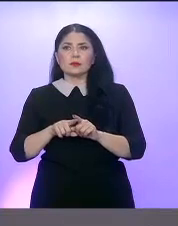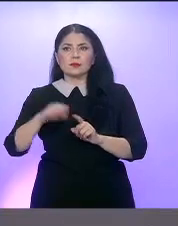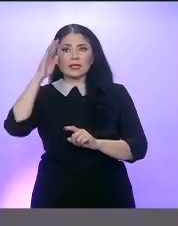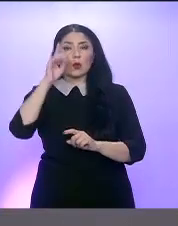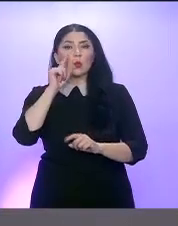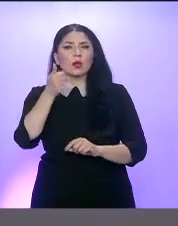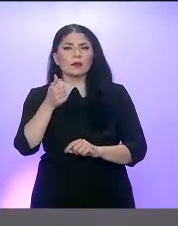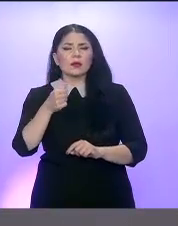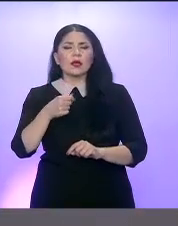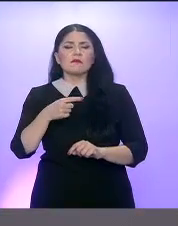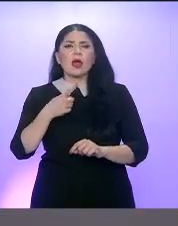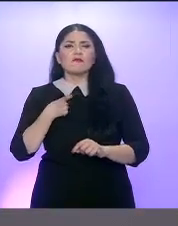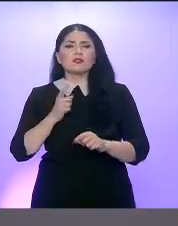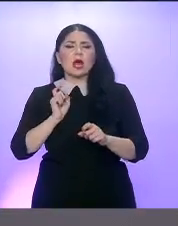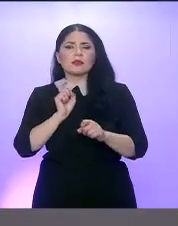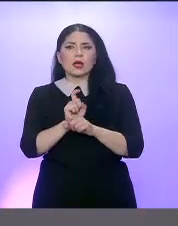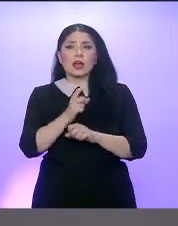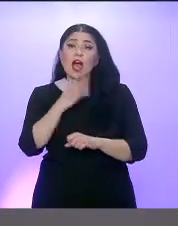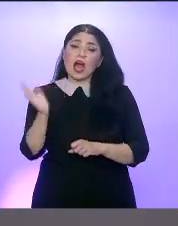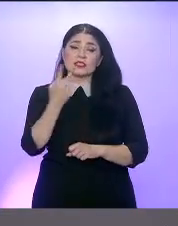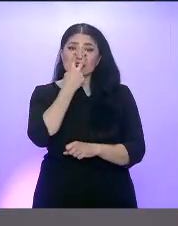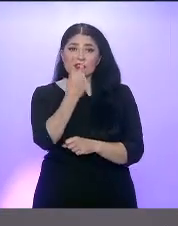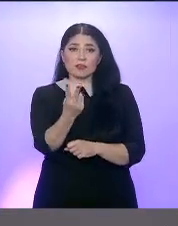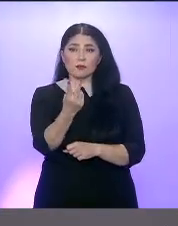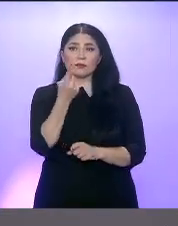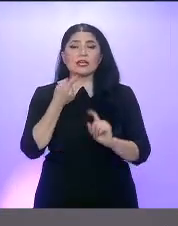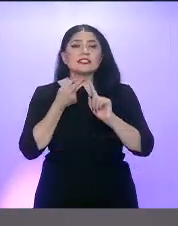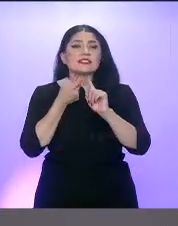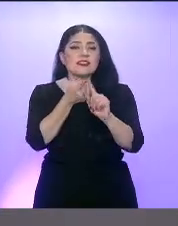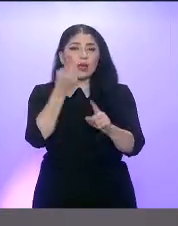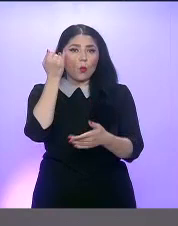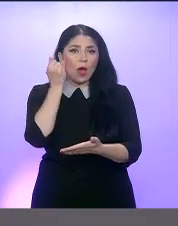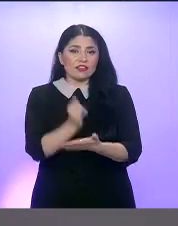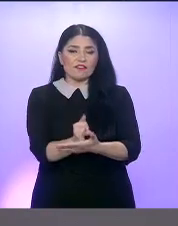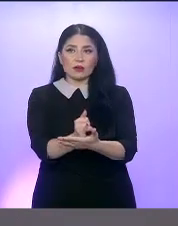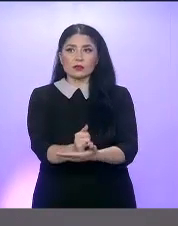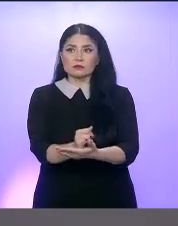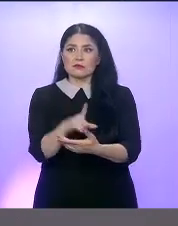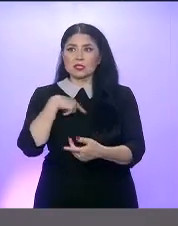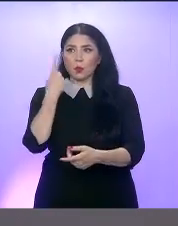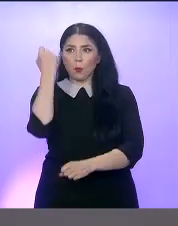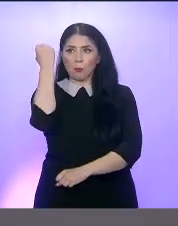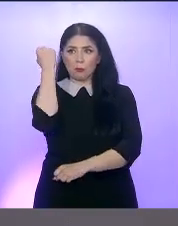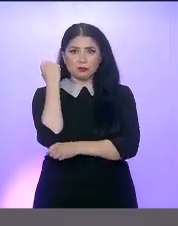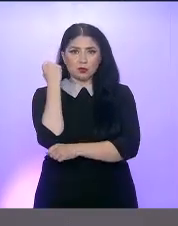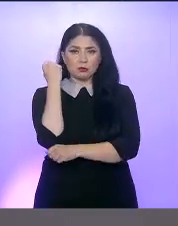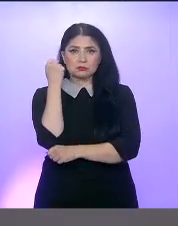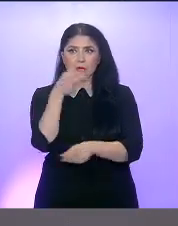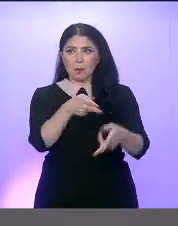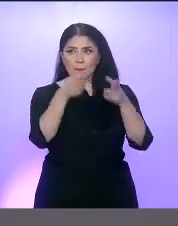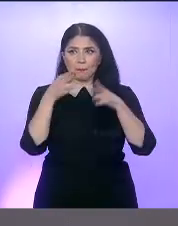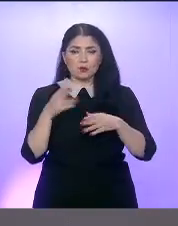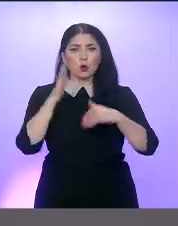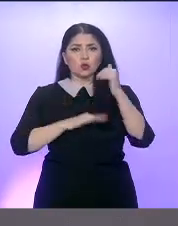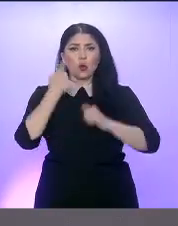Însă aș vrea să vedem acum realitatea, aș vrea să vedem ținta. Este un picior de pod. Da, un picior de pod